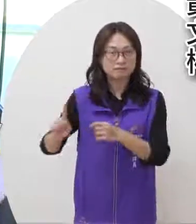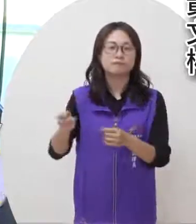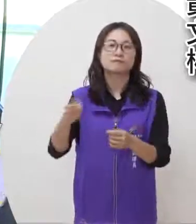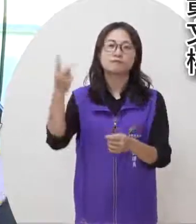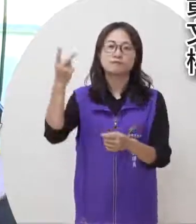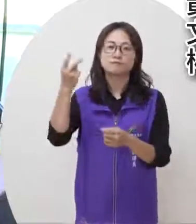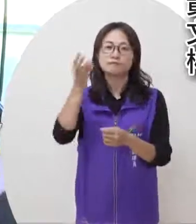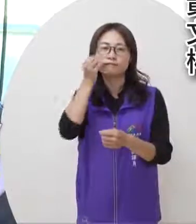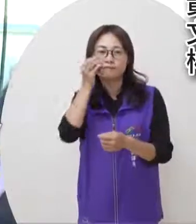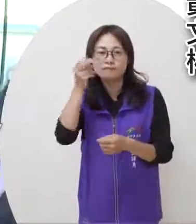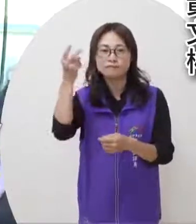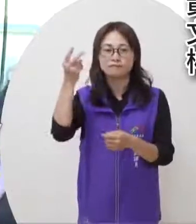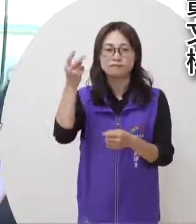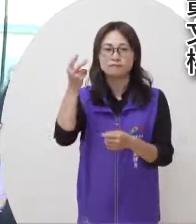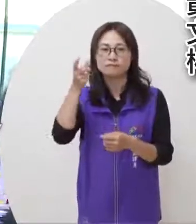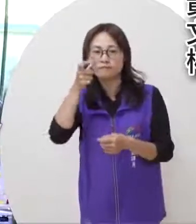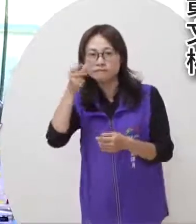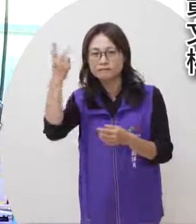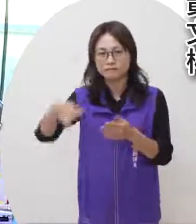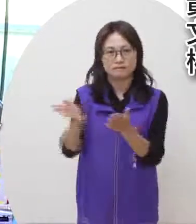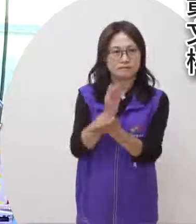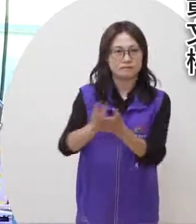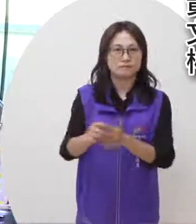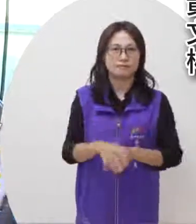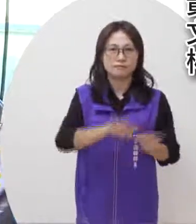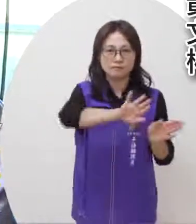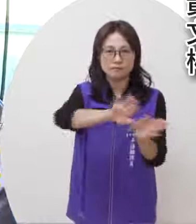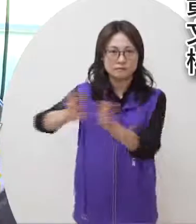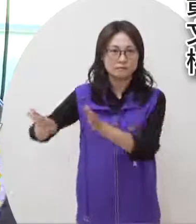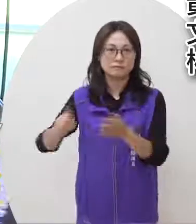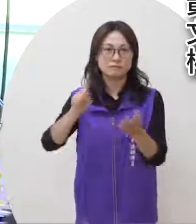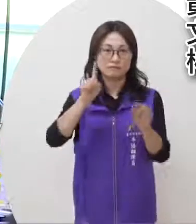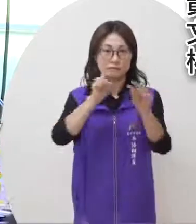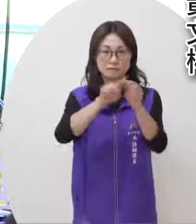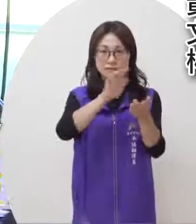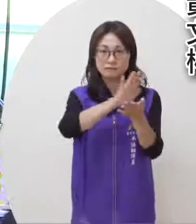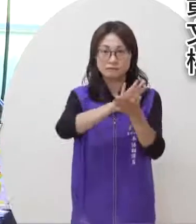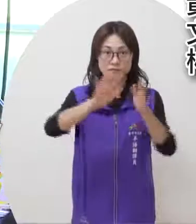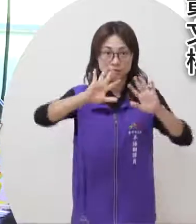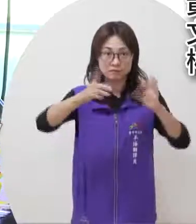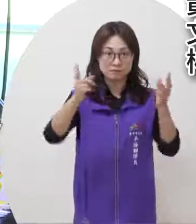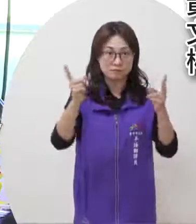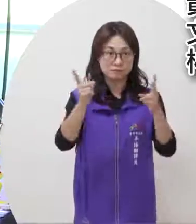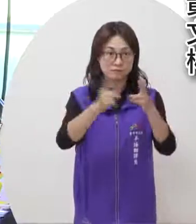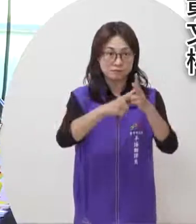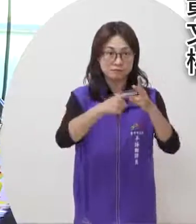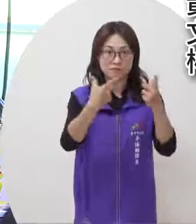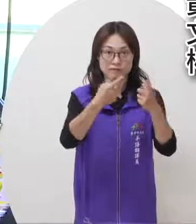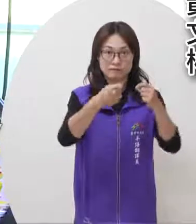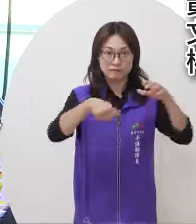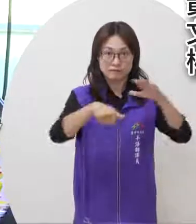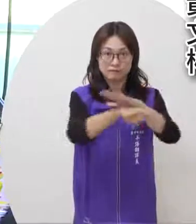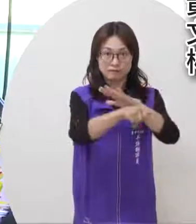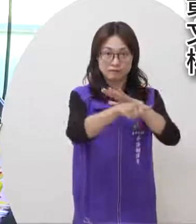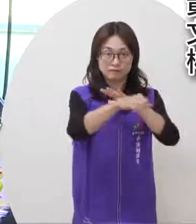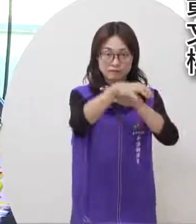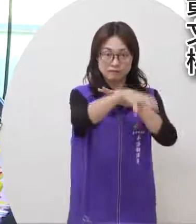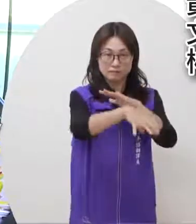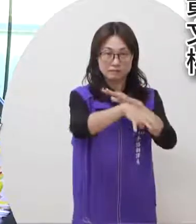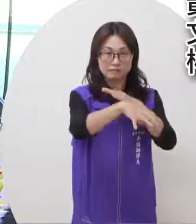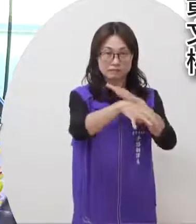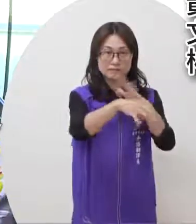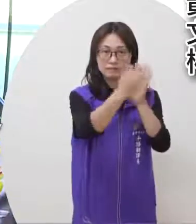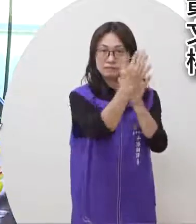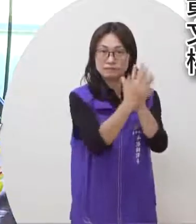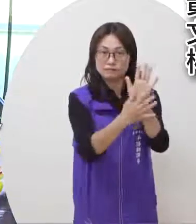有关于东清国小的这个入口意向 跟这个城乡风貌的部分，也